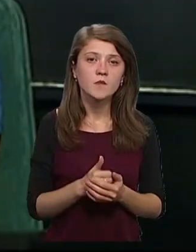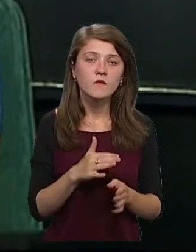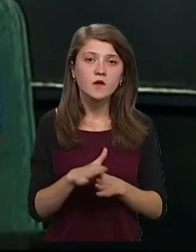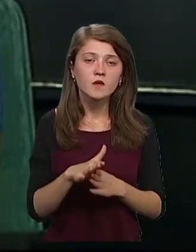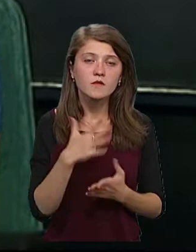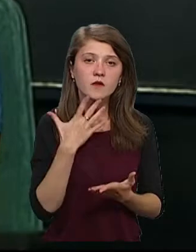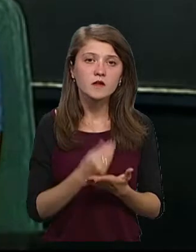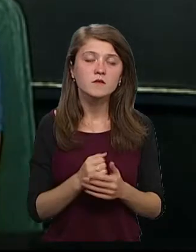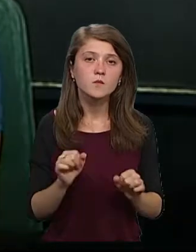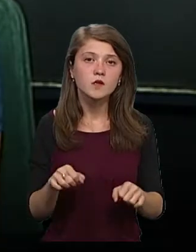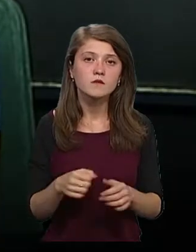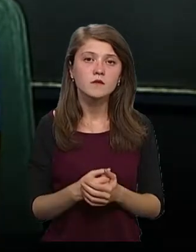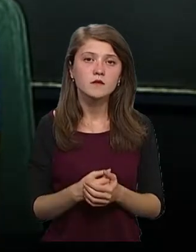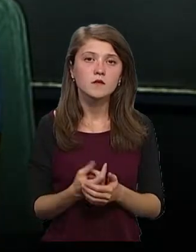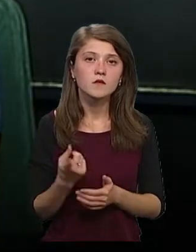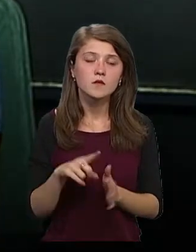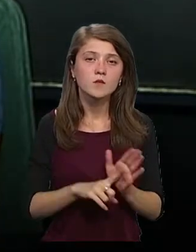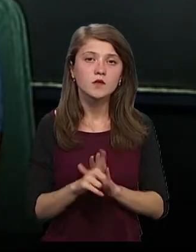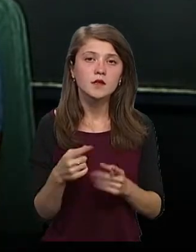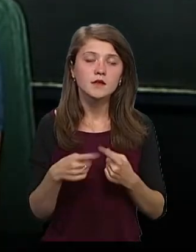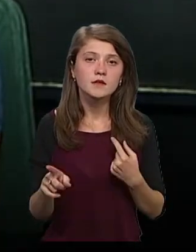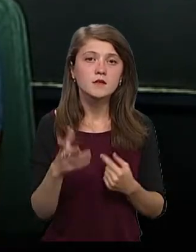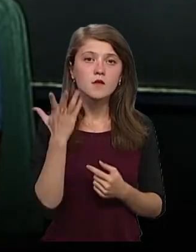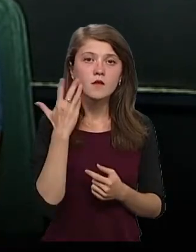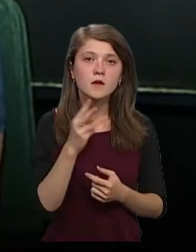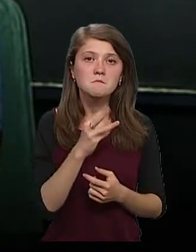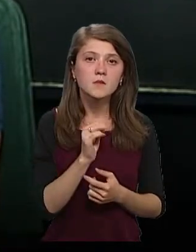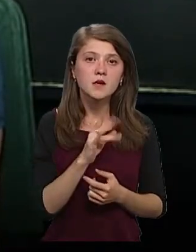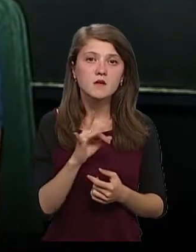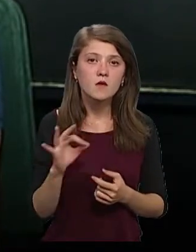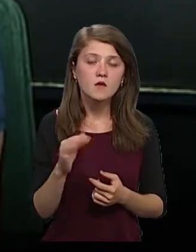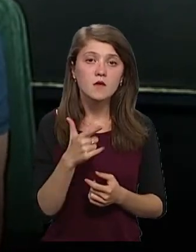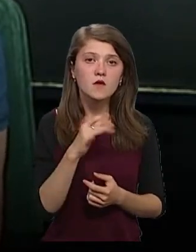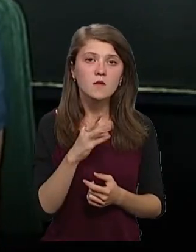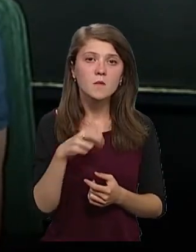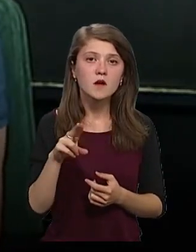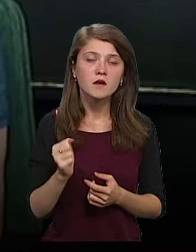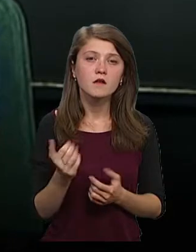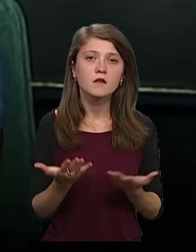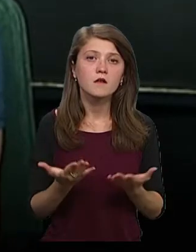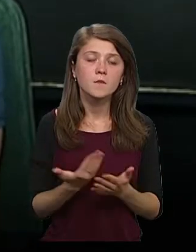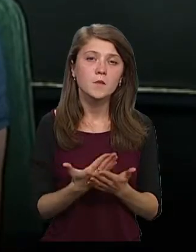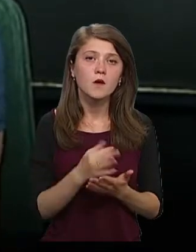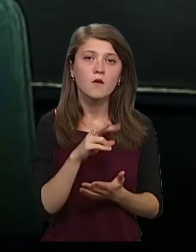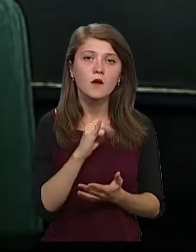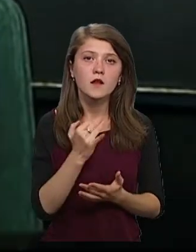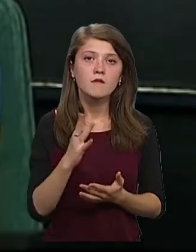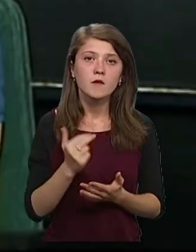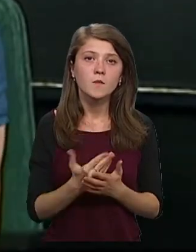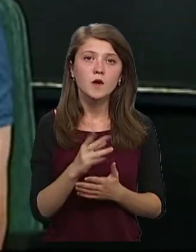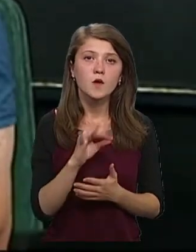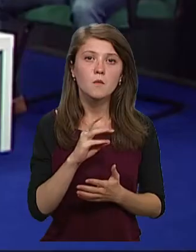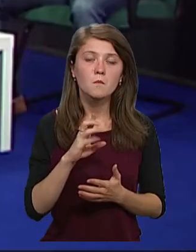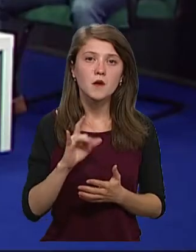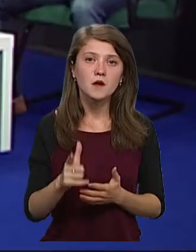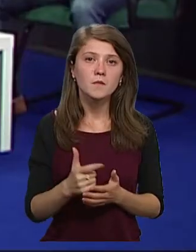власних і делегованих повноважень, і тоді починається різниця. Коли мікрогромада, яка Оліївка, у якої Кромберг і Шуберт,